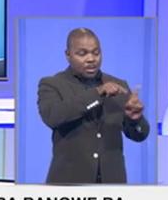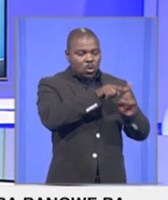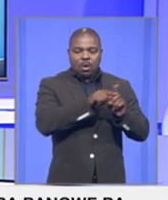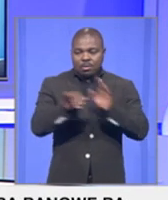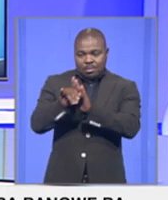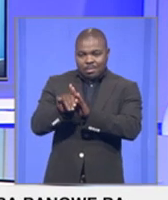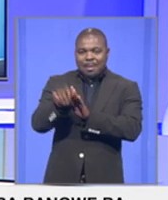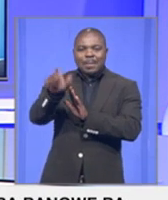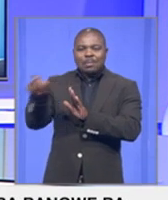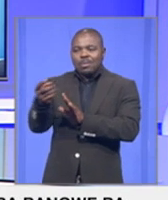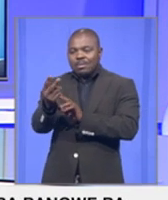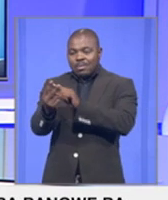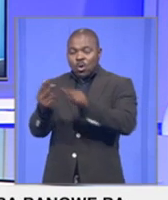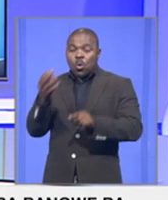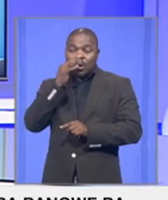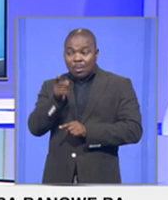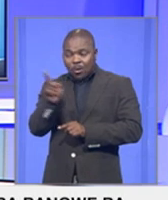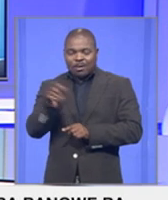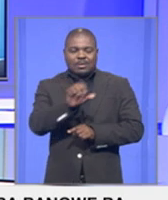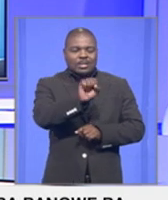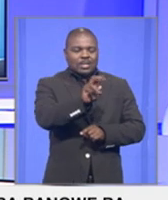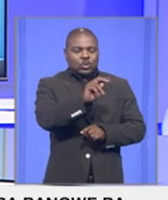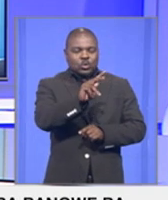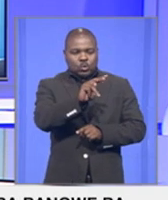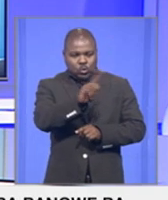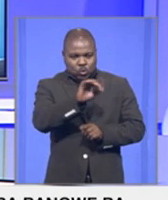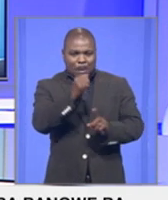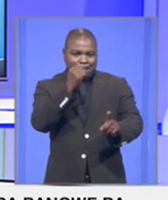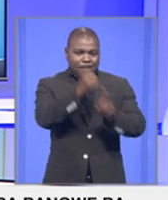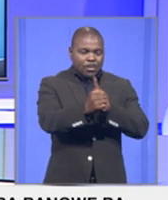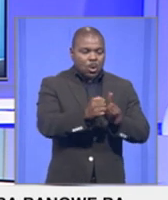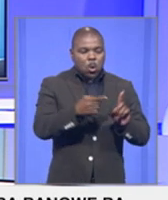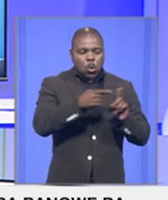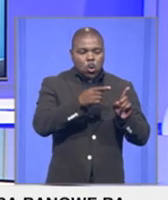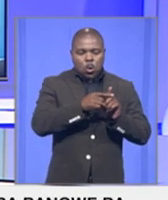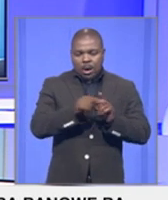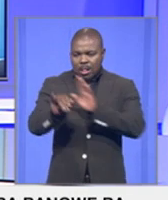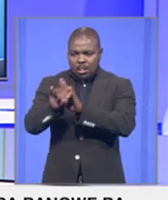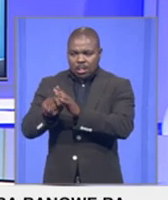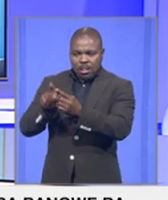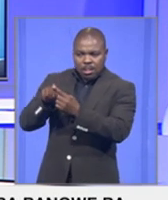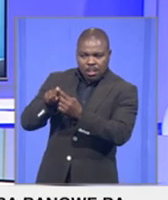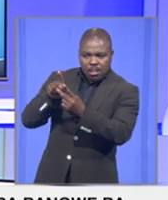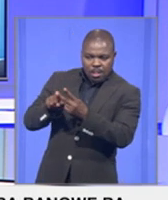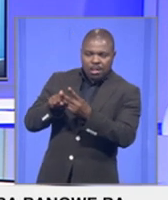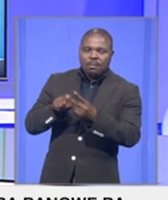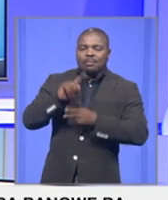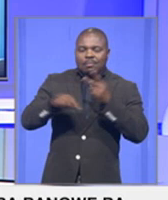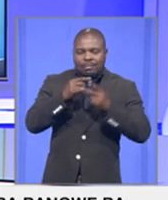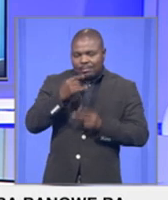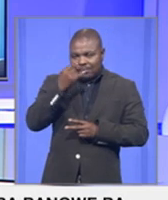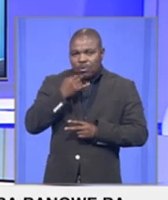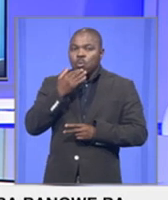a re ke bone ba bolai ba ga Meyiwa. O na thubega ka selelo fa supa molatofadiwa wa ntlha le wa bobedi